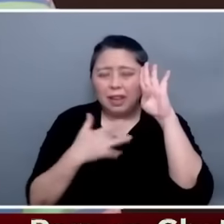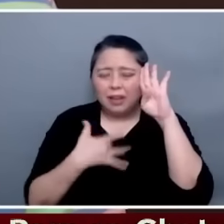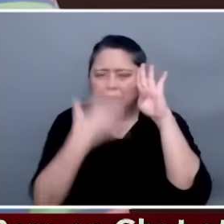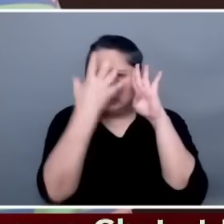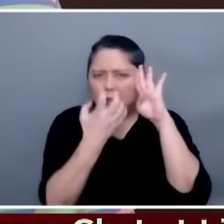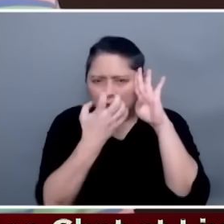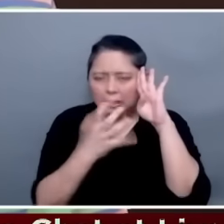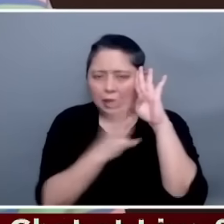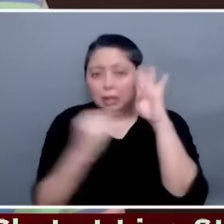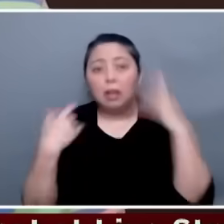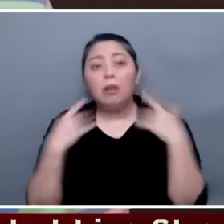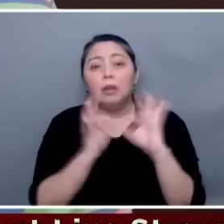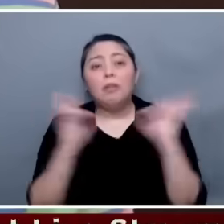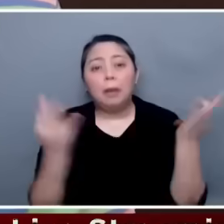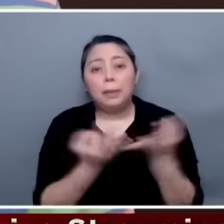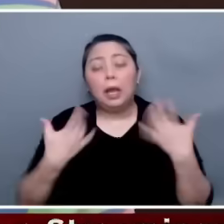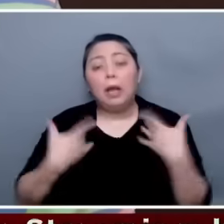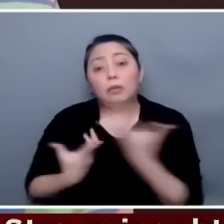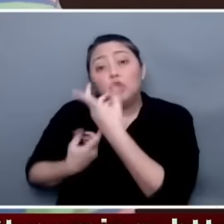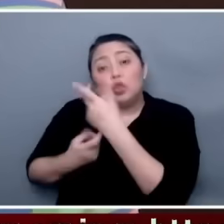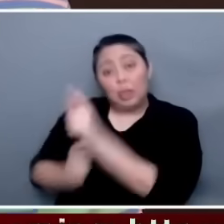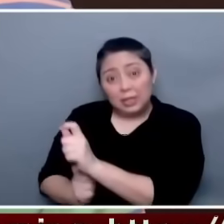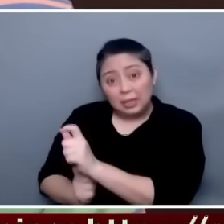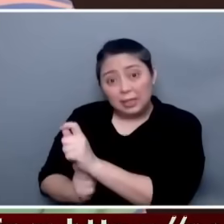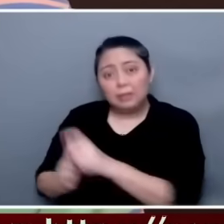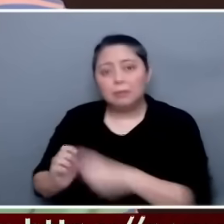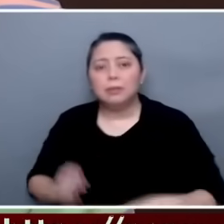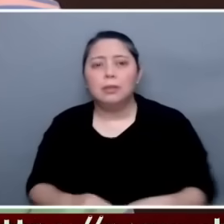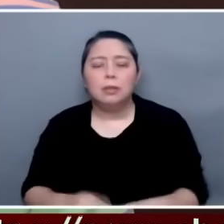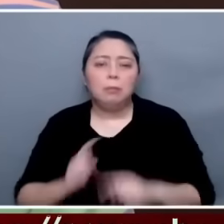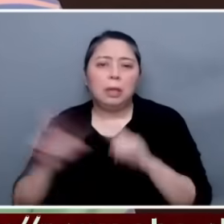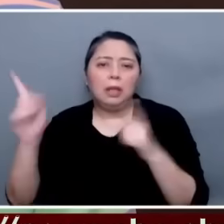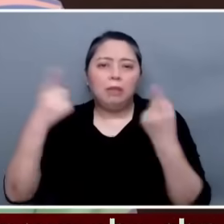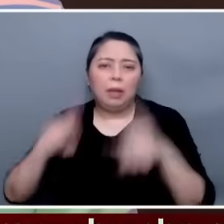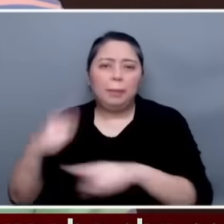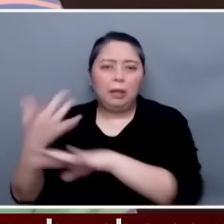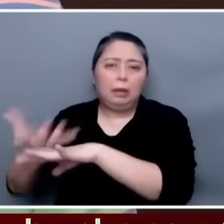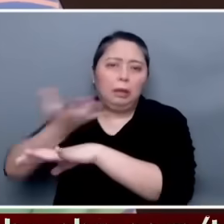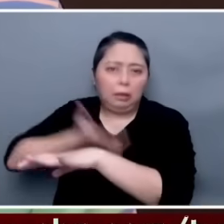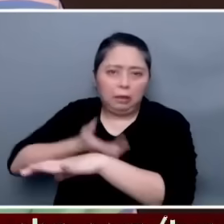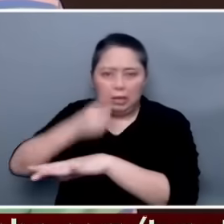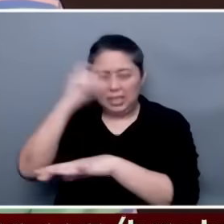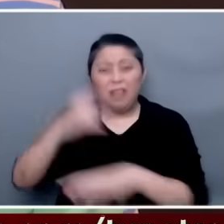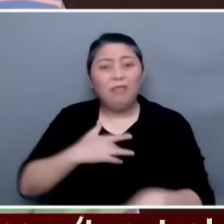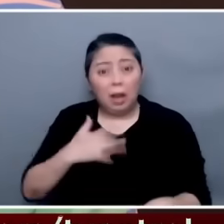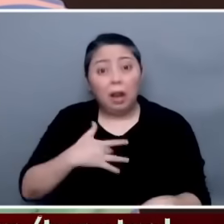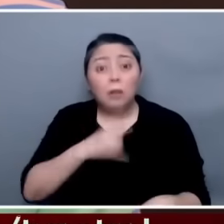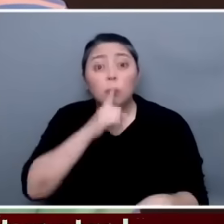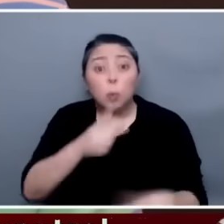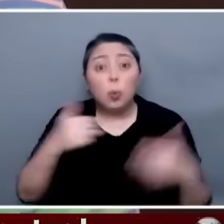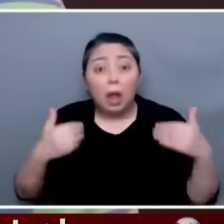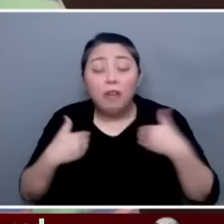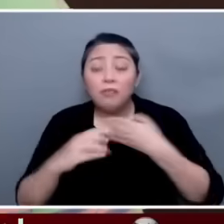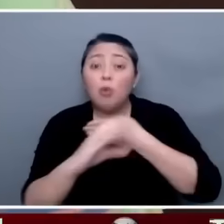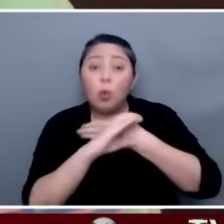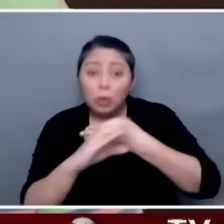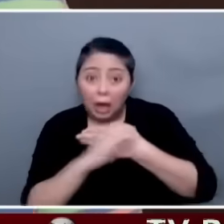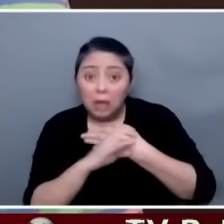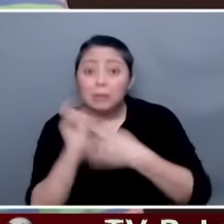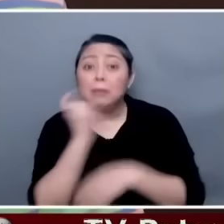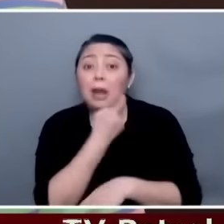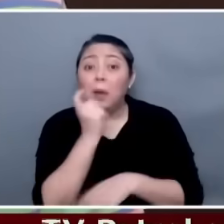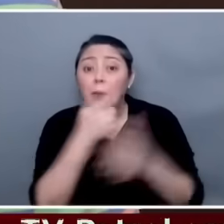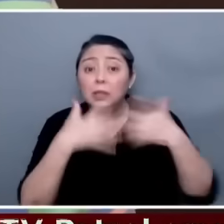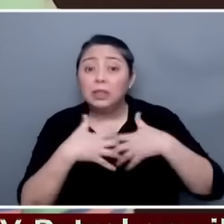Oh, nagtiwala ka sa tao, makatulukuhin ka, napakasakit naman nun. Eh, lalo ako, may sakit ako sa puso.